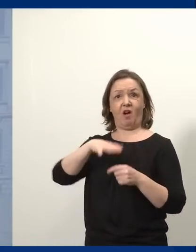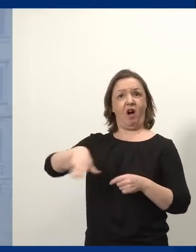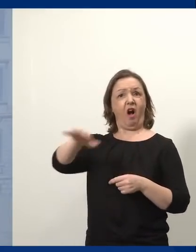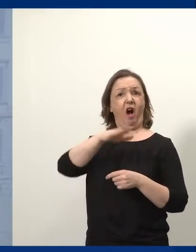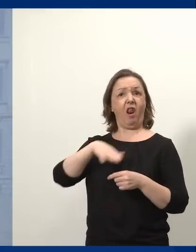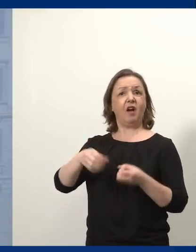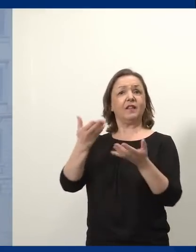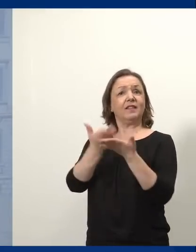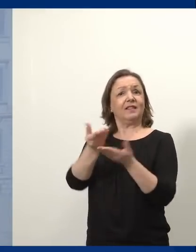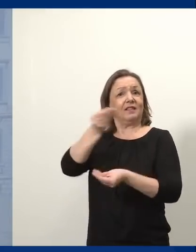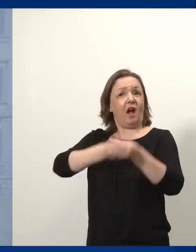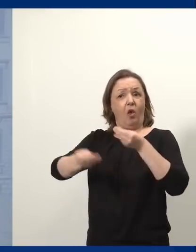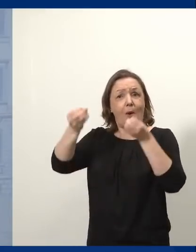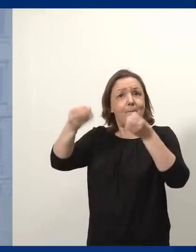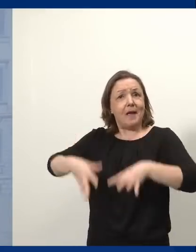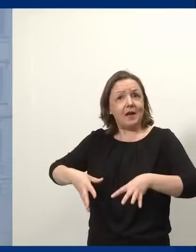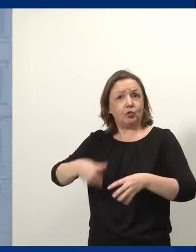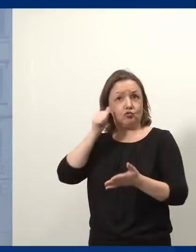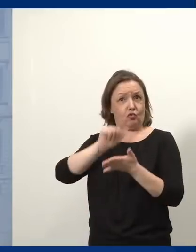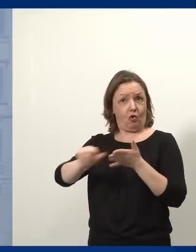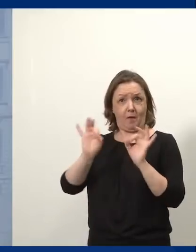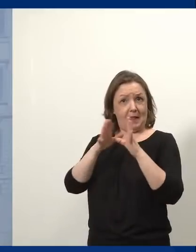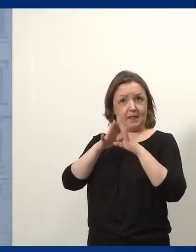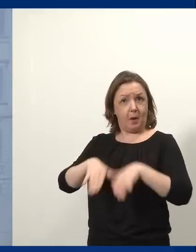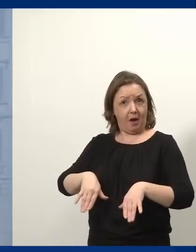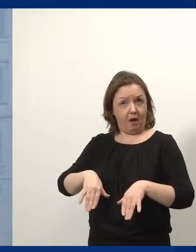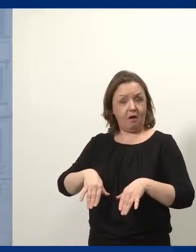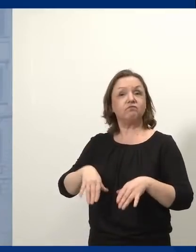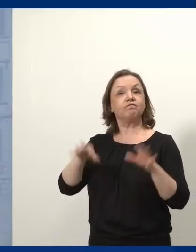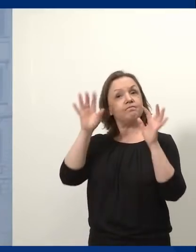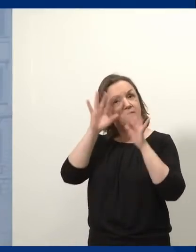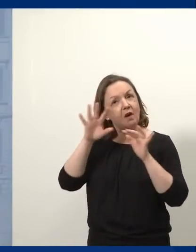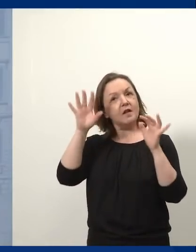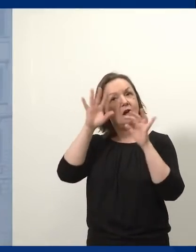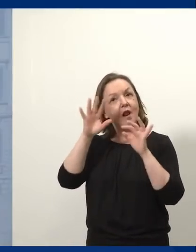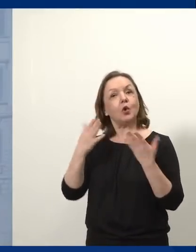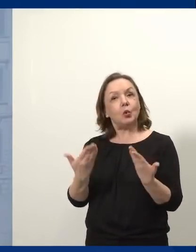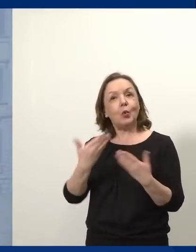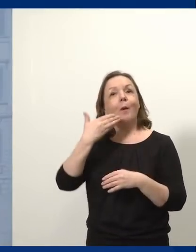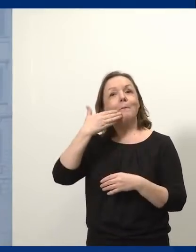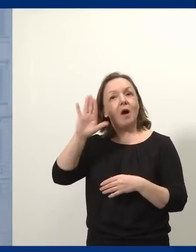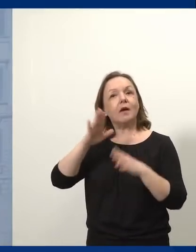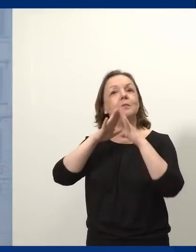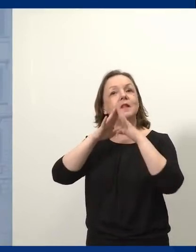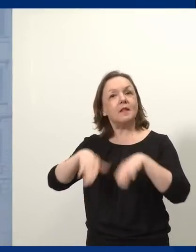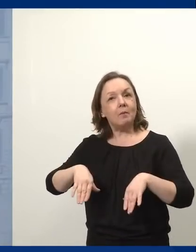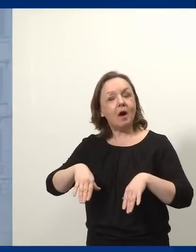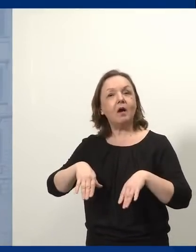menetyksiä korvataan, niin on katsottu, että se on parempi, että mennään